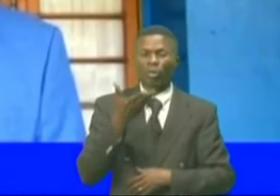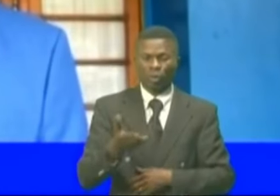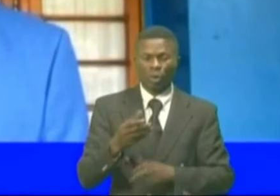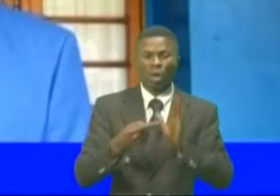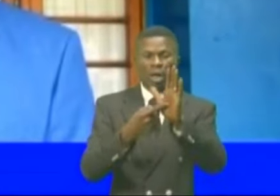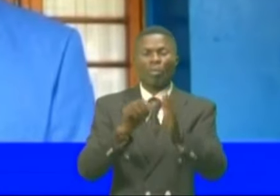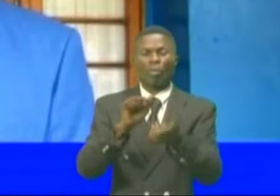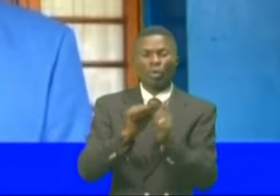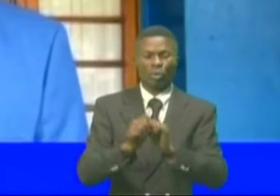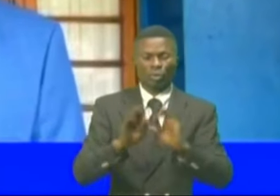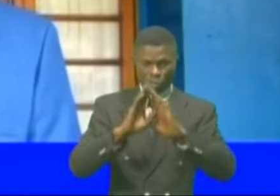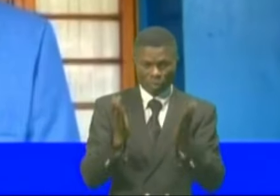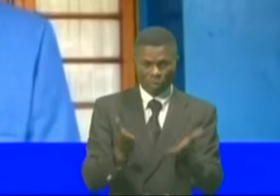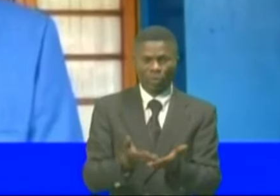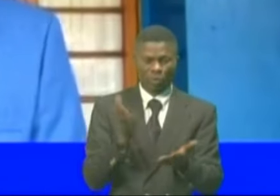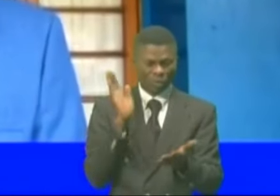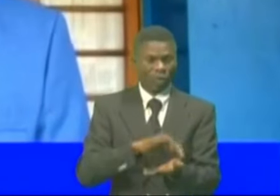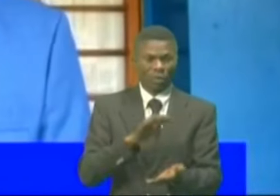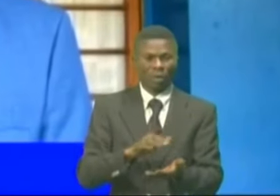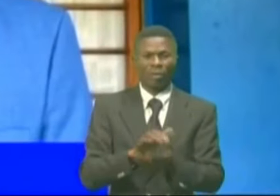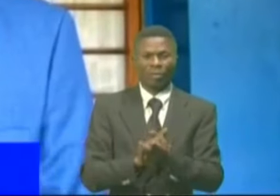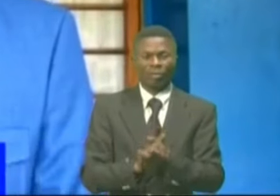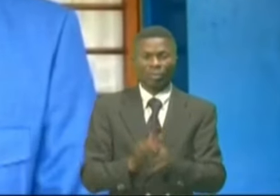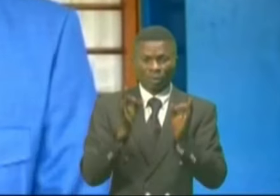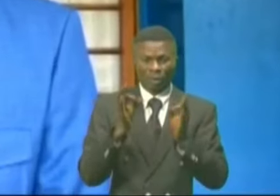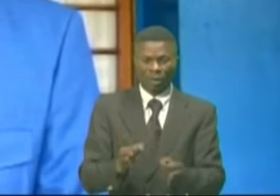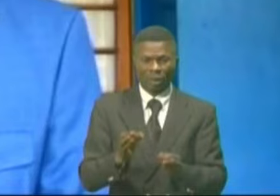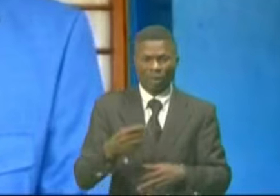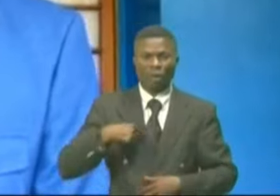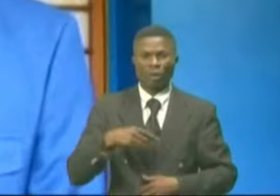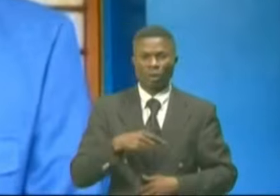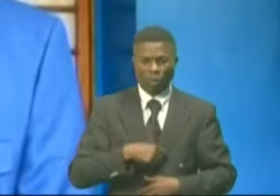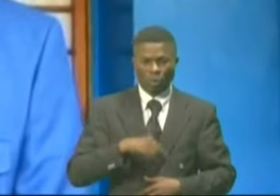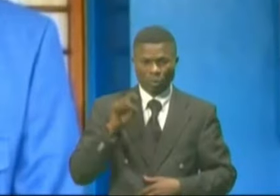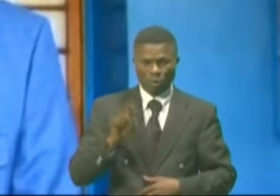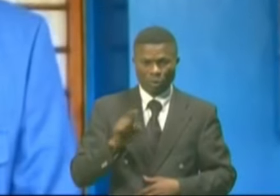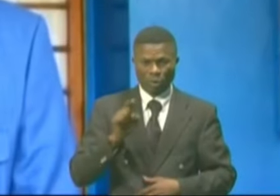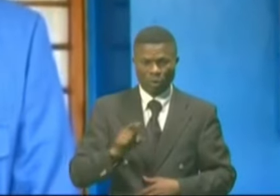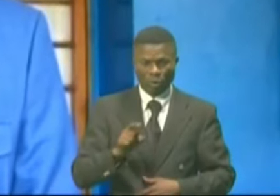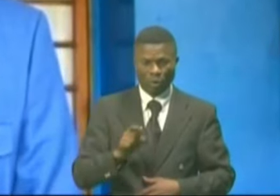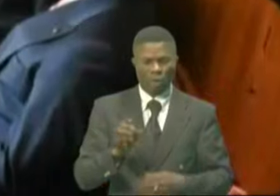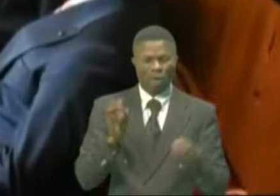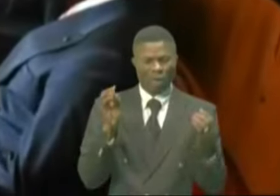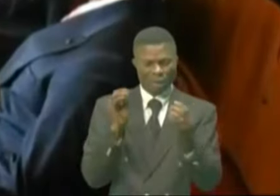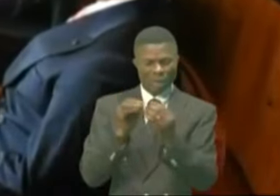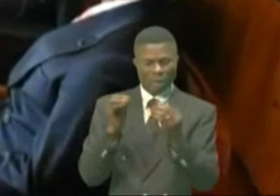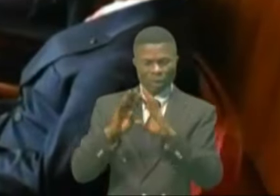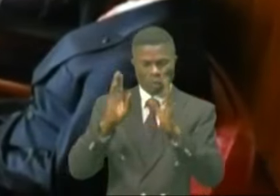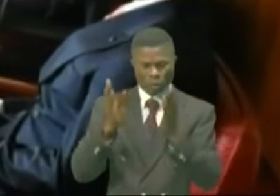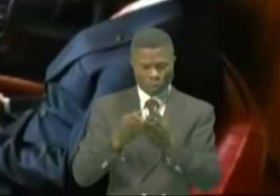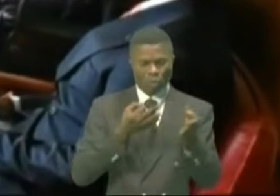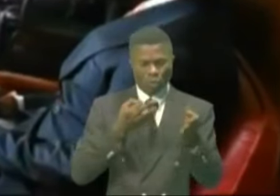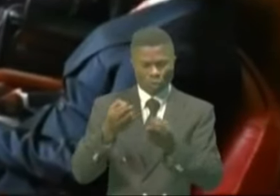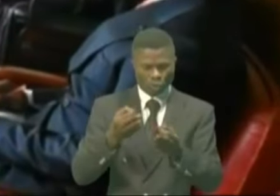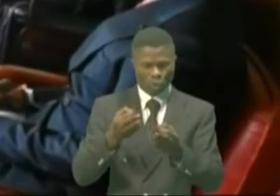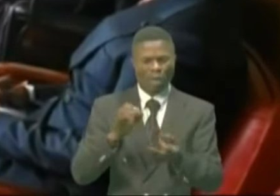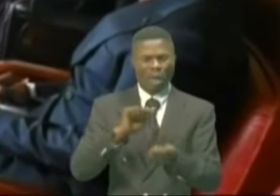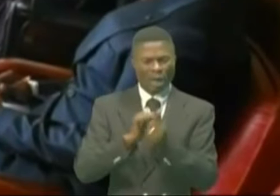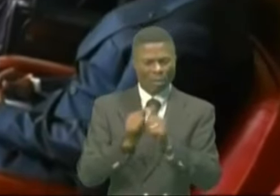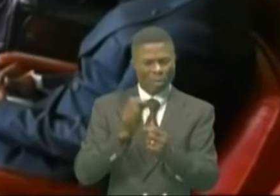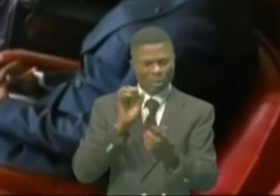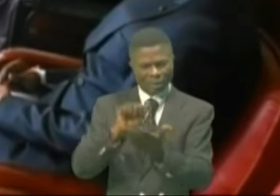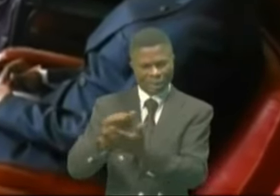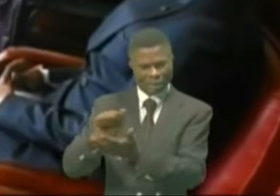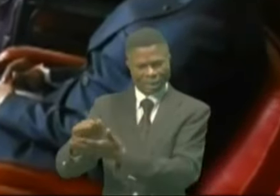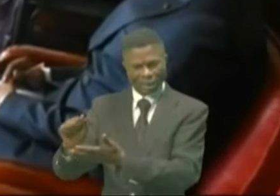présidente de l'organe délibérant et de pouvoir renouer un contact, si je peux ainsi m'exprimer. Ça fait déjà un temps que nous sommes aux